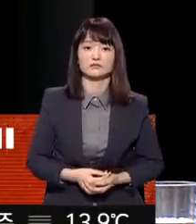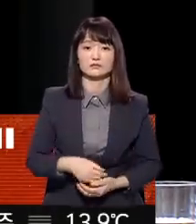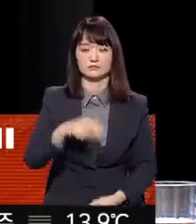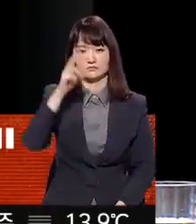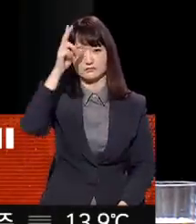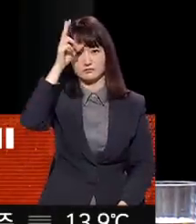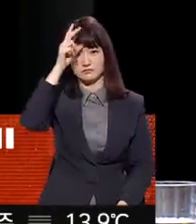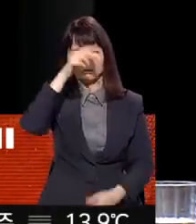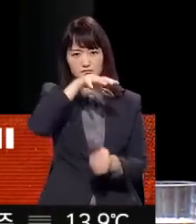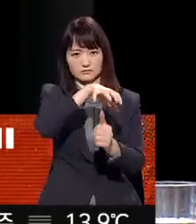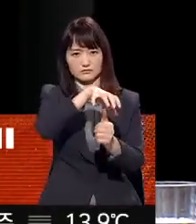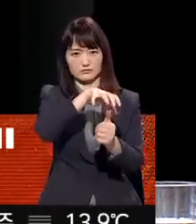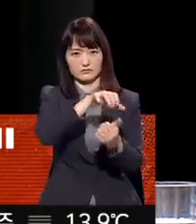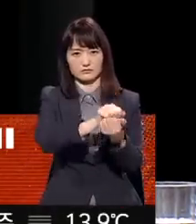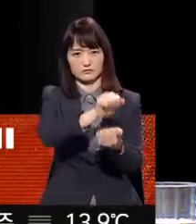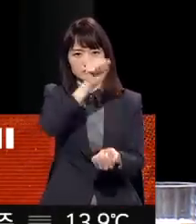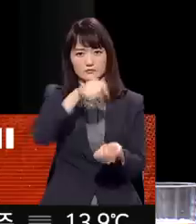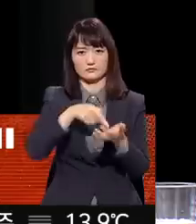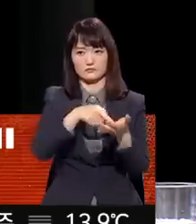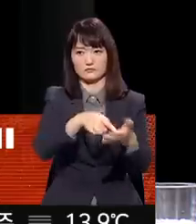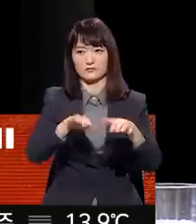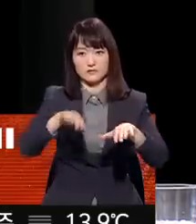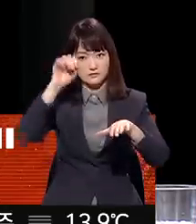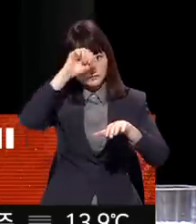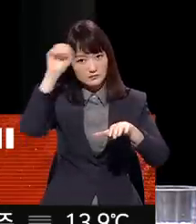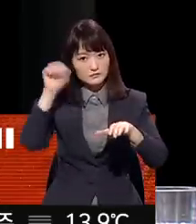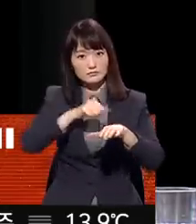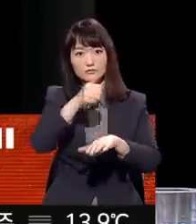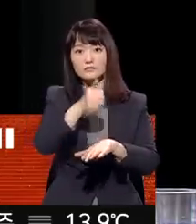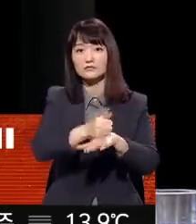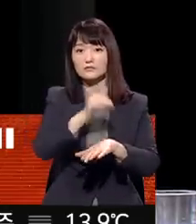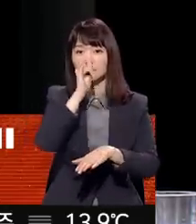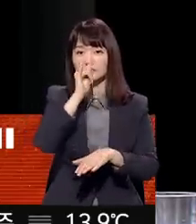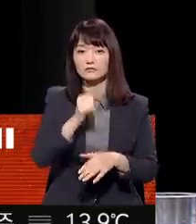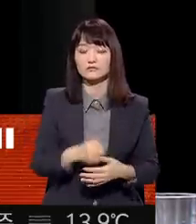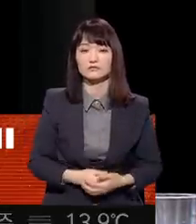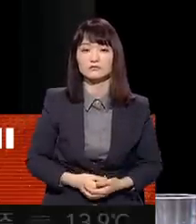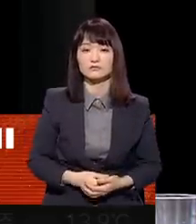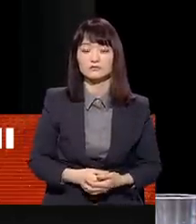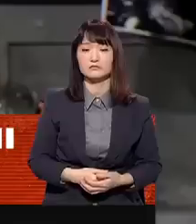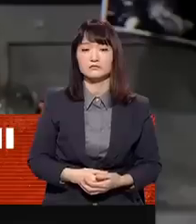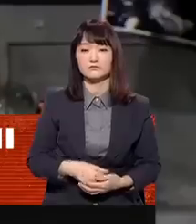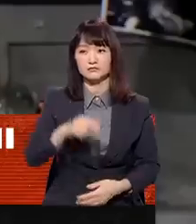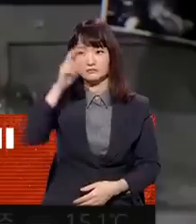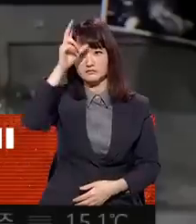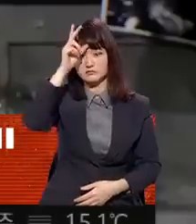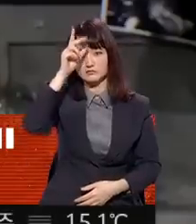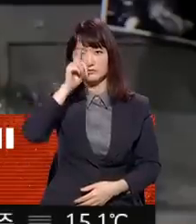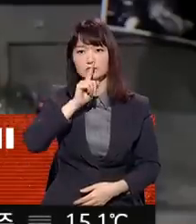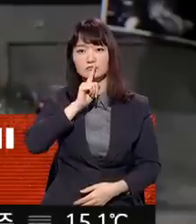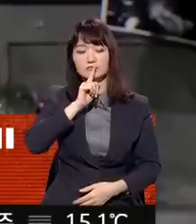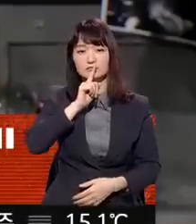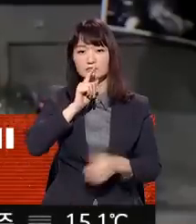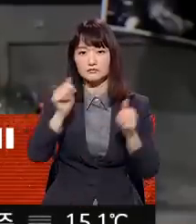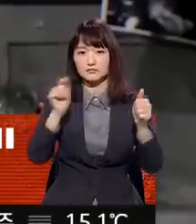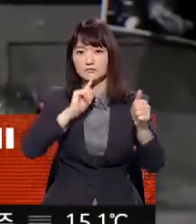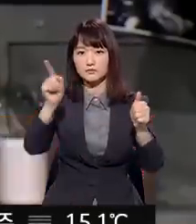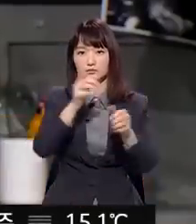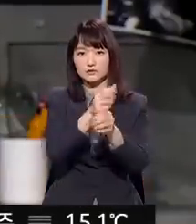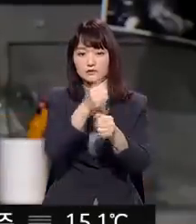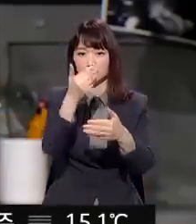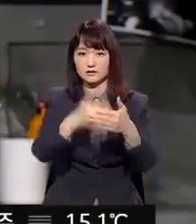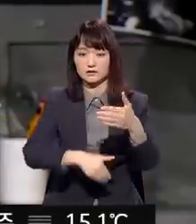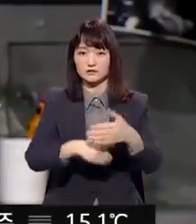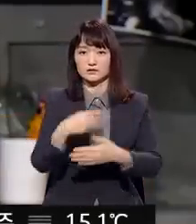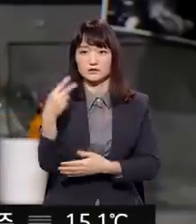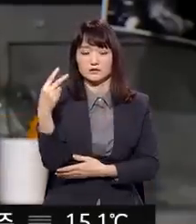경찰은 이 구속영장을 신청을 했는데 오늘 새벽에 그 결과가 있었죠? 그렇습니다. 경찰에서는 이제 공소시효가 남은 거 2009년부터 2016년